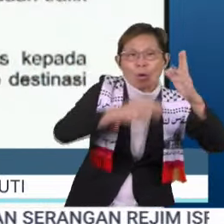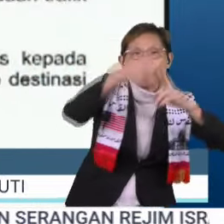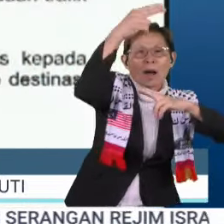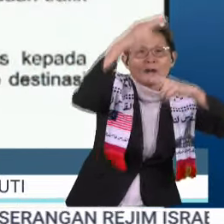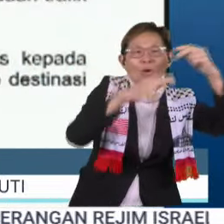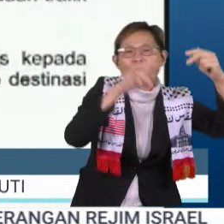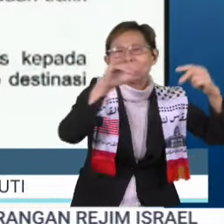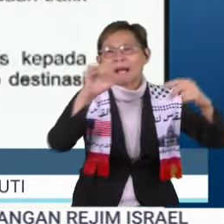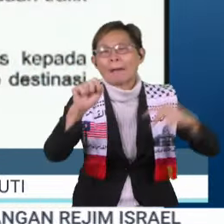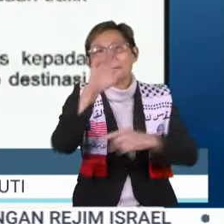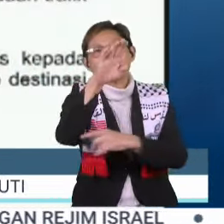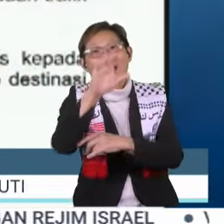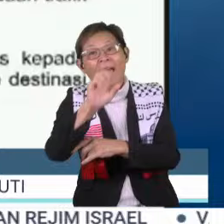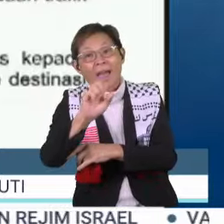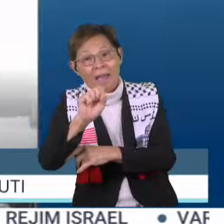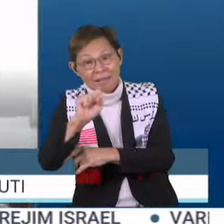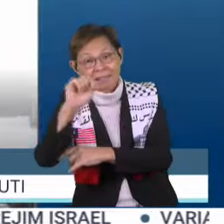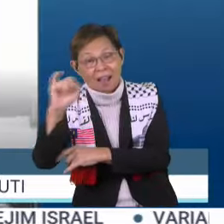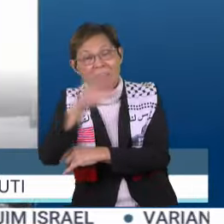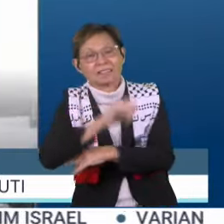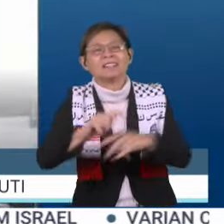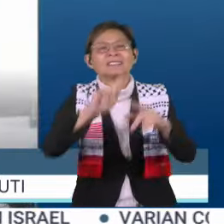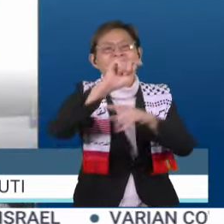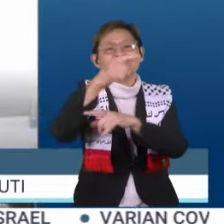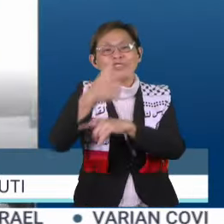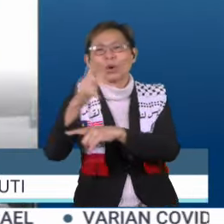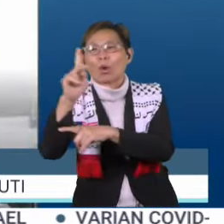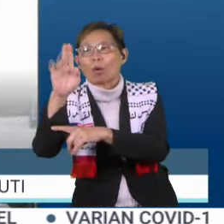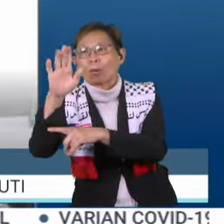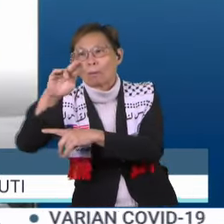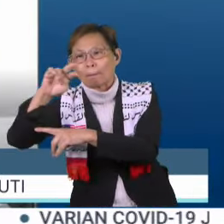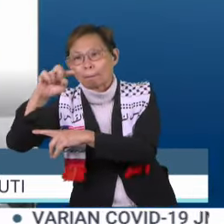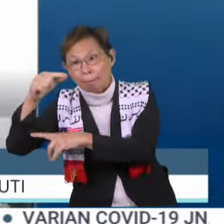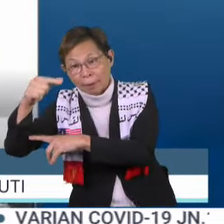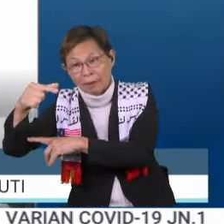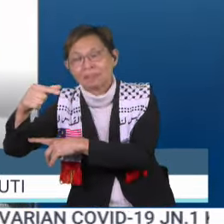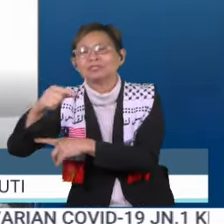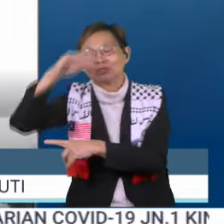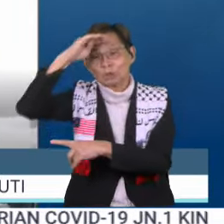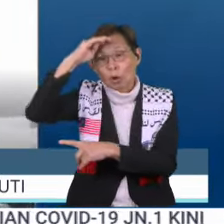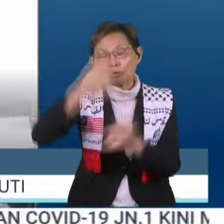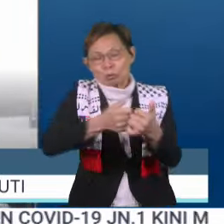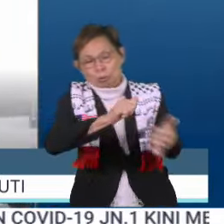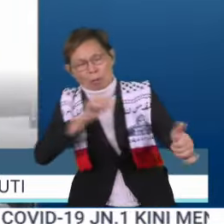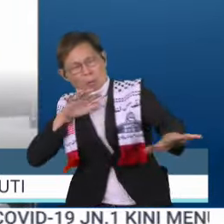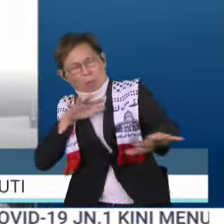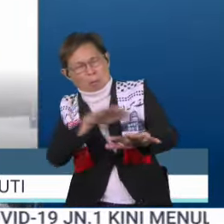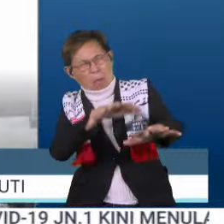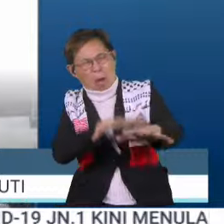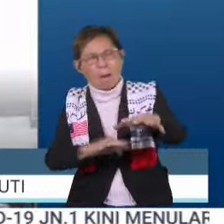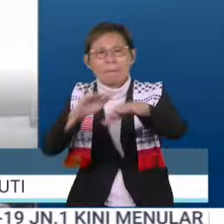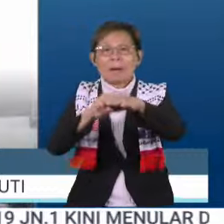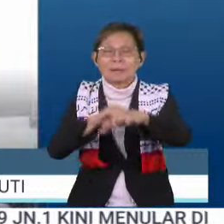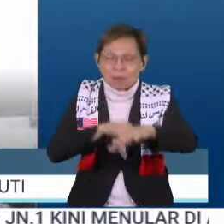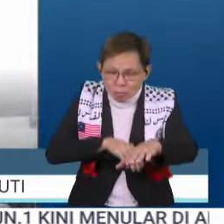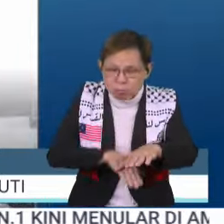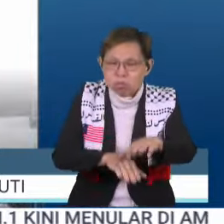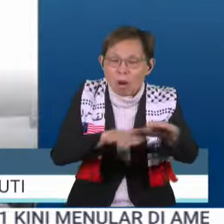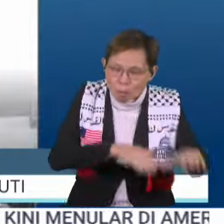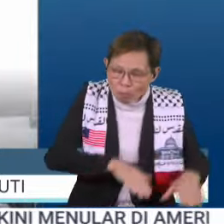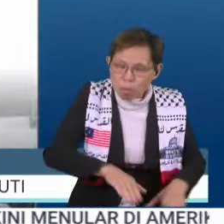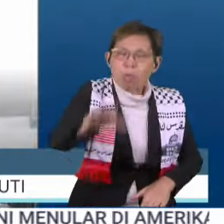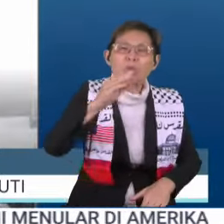Sultan Iskandar BSI dan plaza tol Tanjung Kupang Johor. Pemilihan tarikh itu bertujuan bagi mengelakkan penumpuan trafik pada hari perjalanan pulang ke